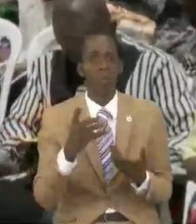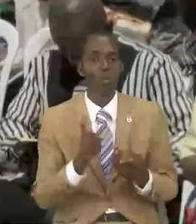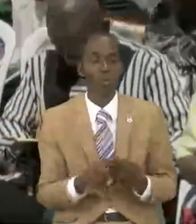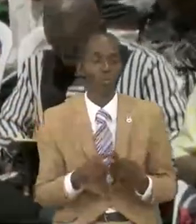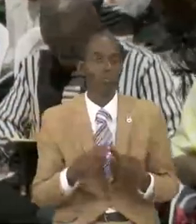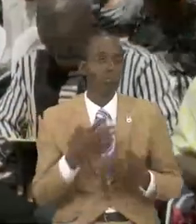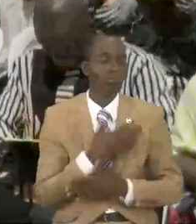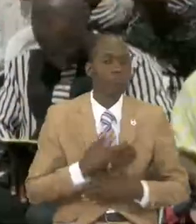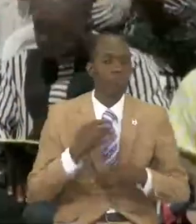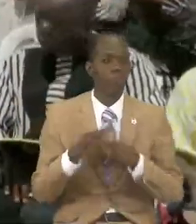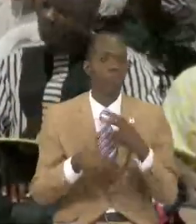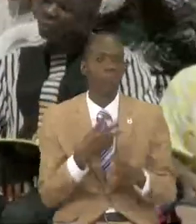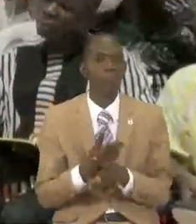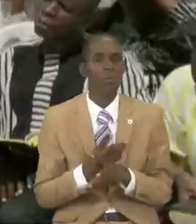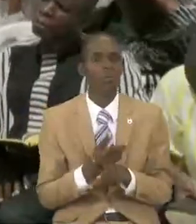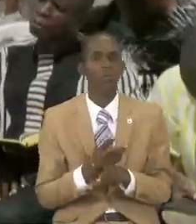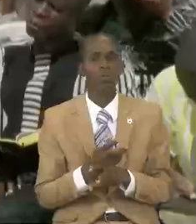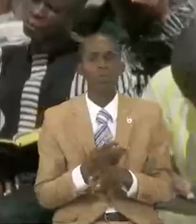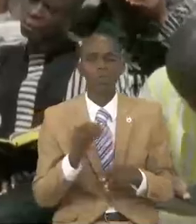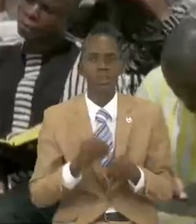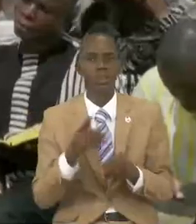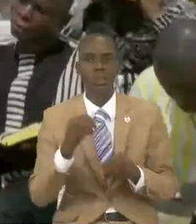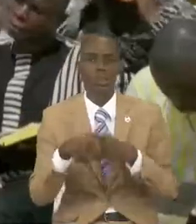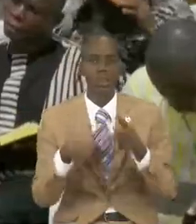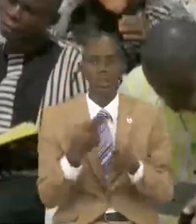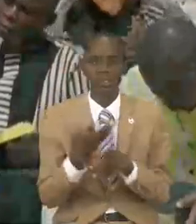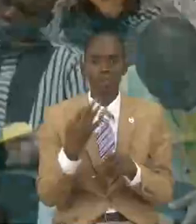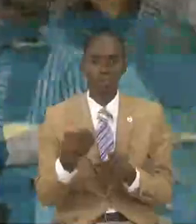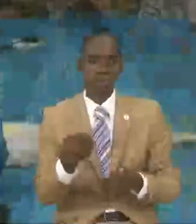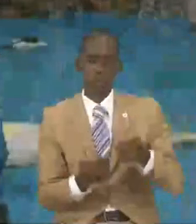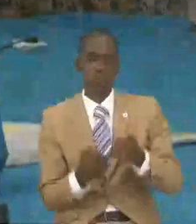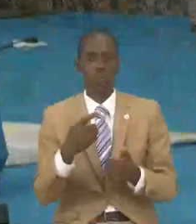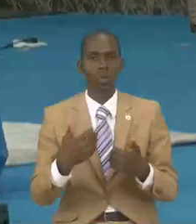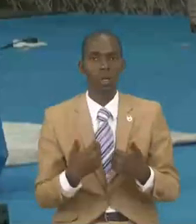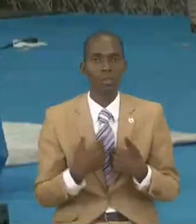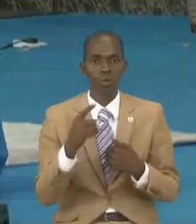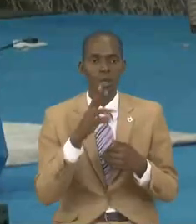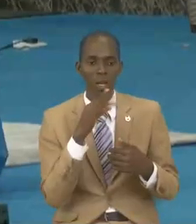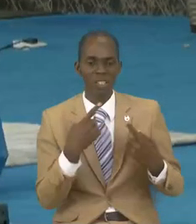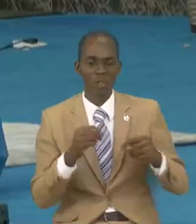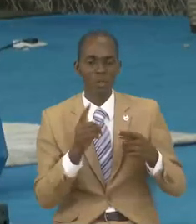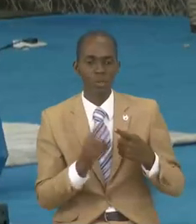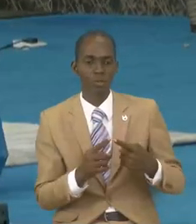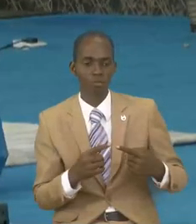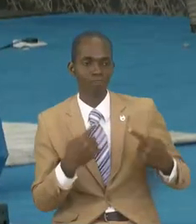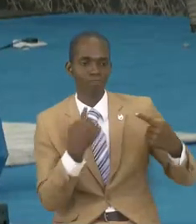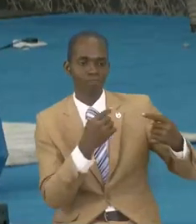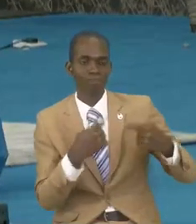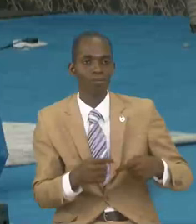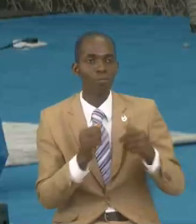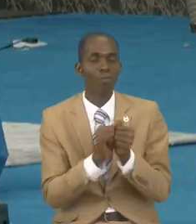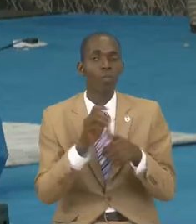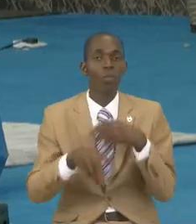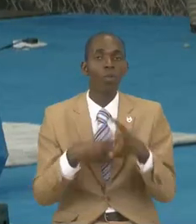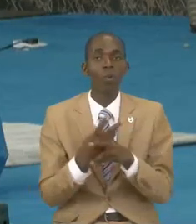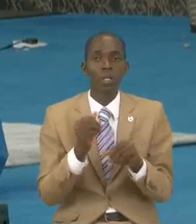monde dans le type de véhicule que tu utilises. Tu compétis avec le monde